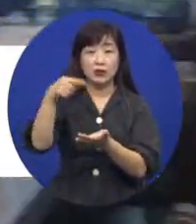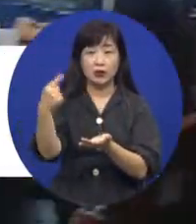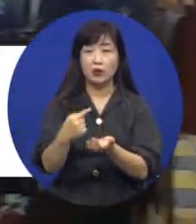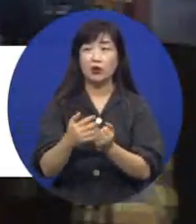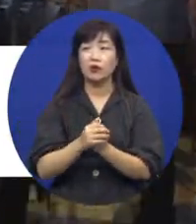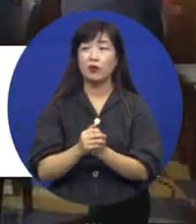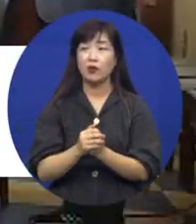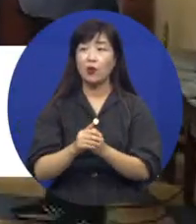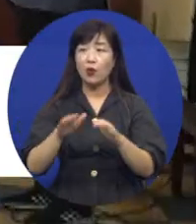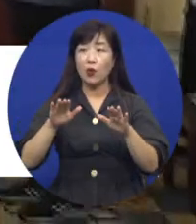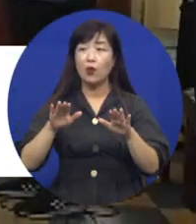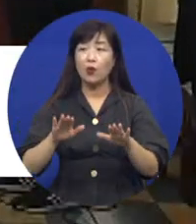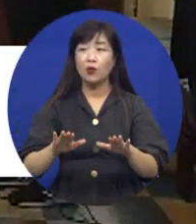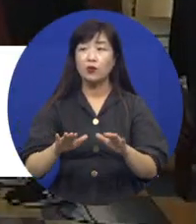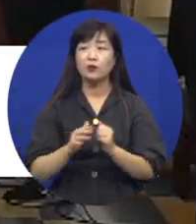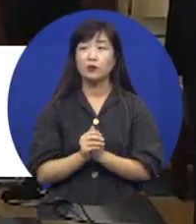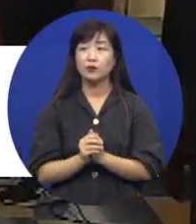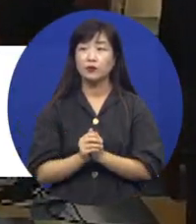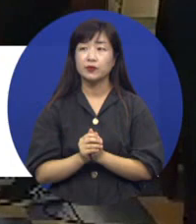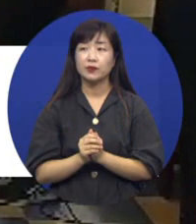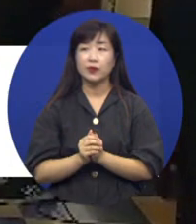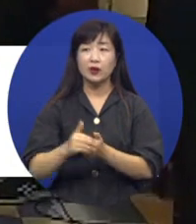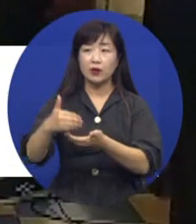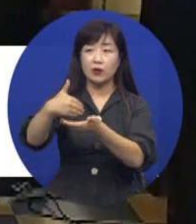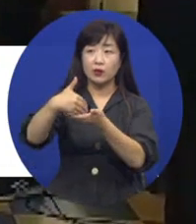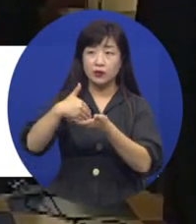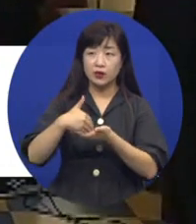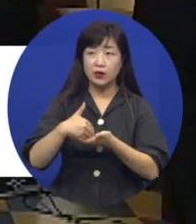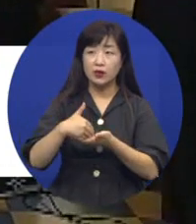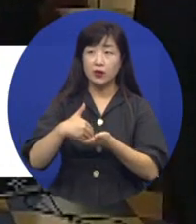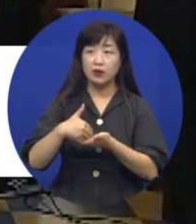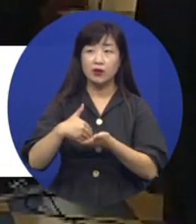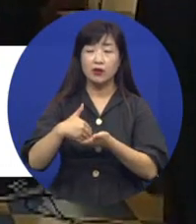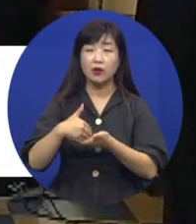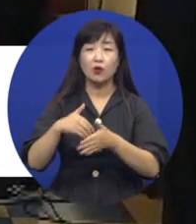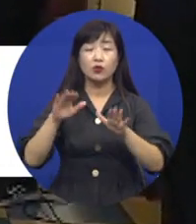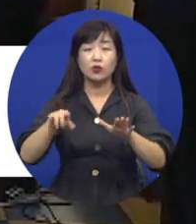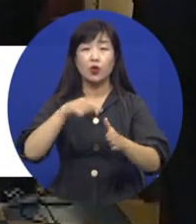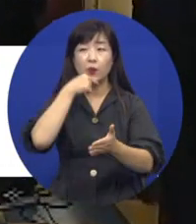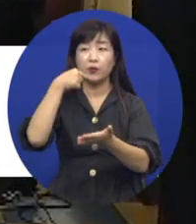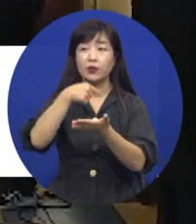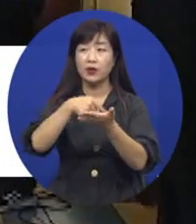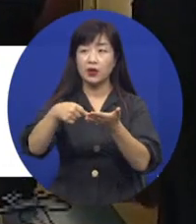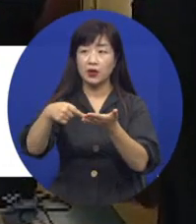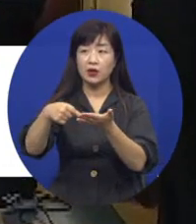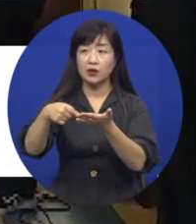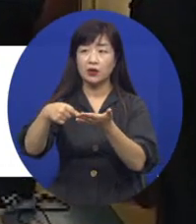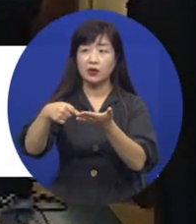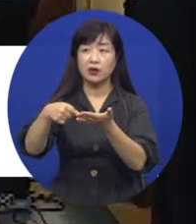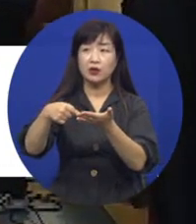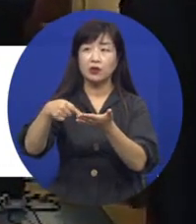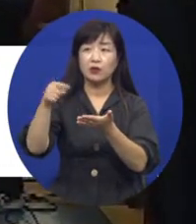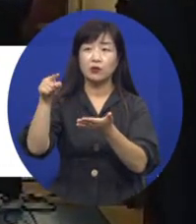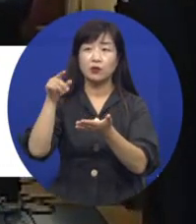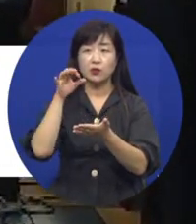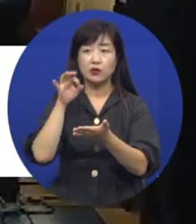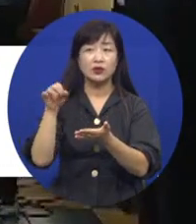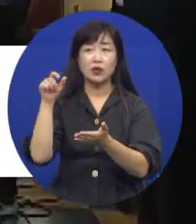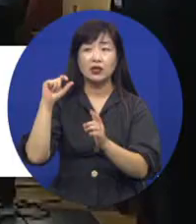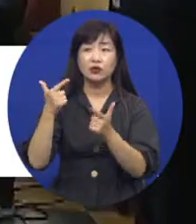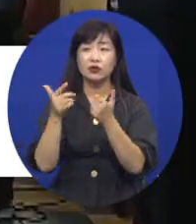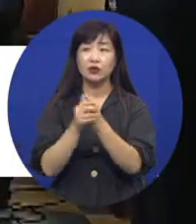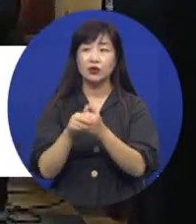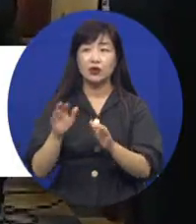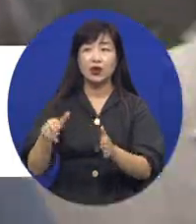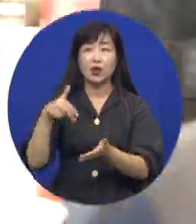얘기를 듣고자 왔습니다. 오늘도 요청해서 오늘도 피해서 안 올 수 있습니다. 와서 얘기 듣고